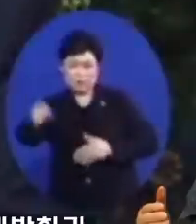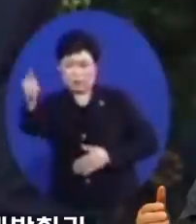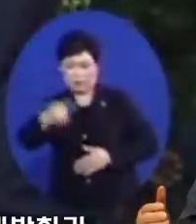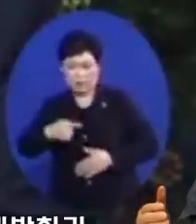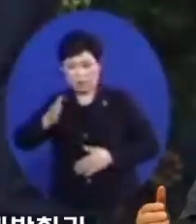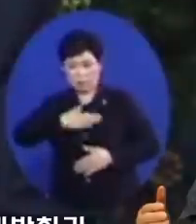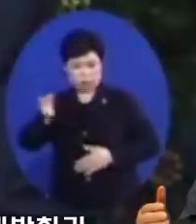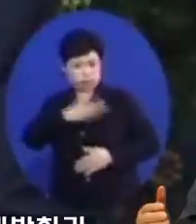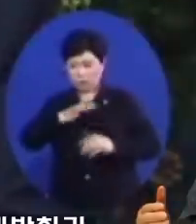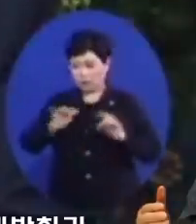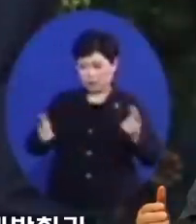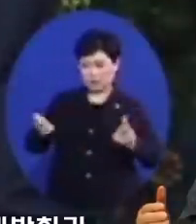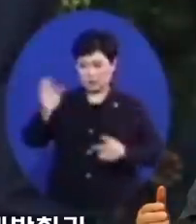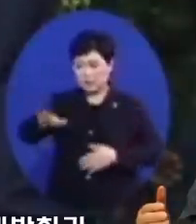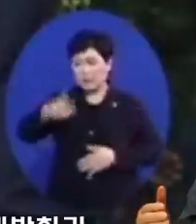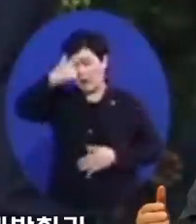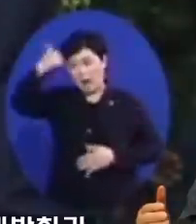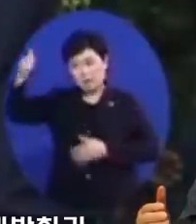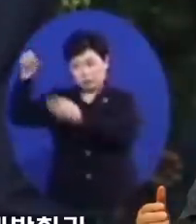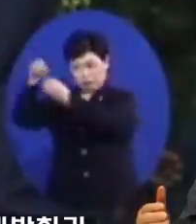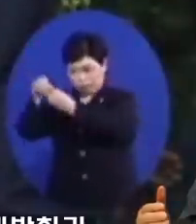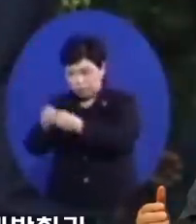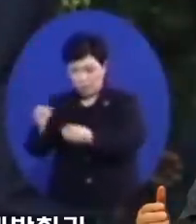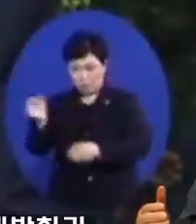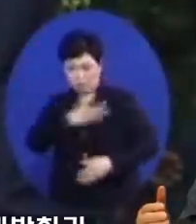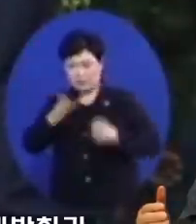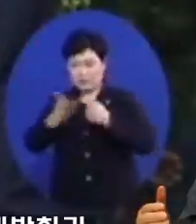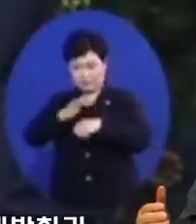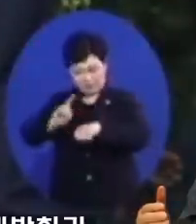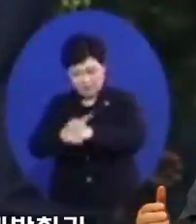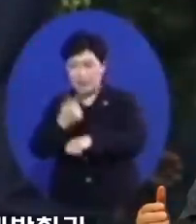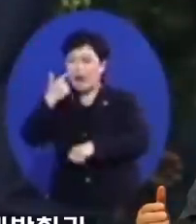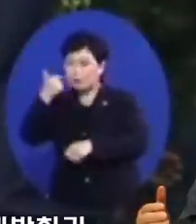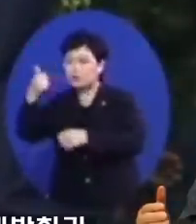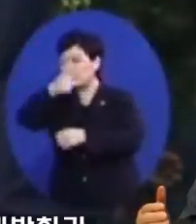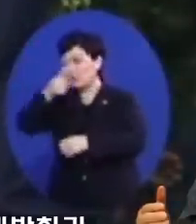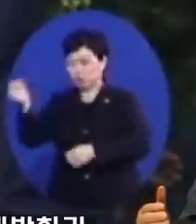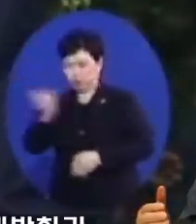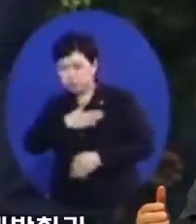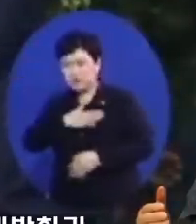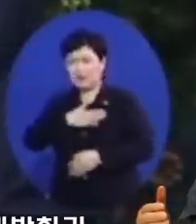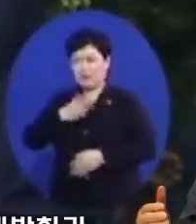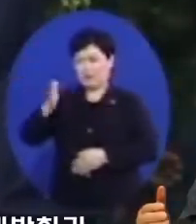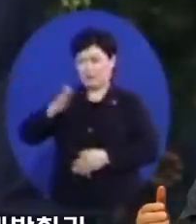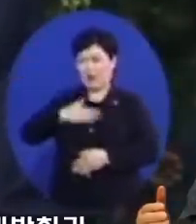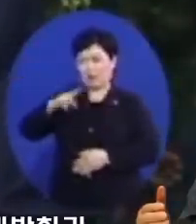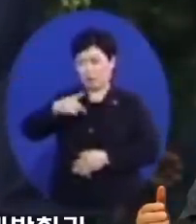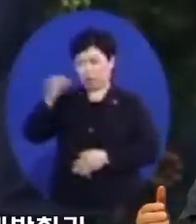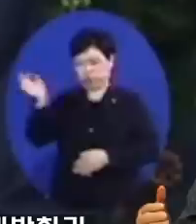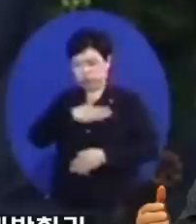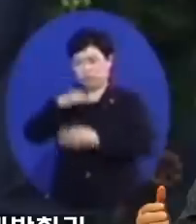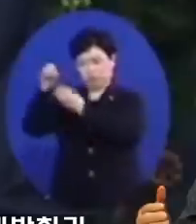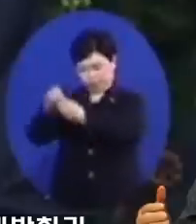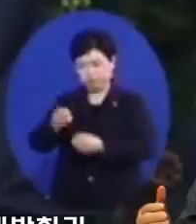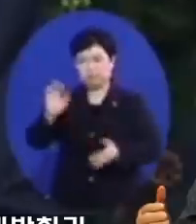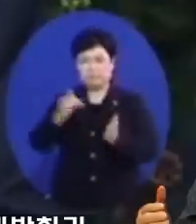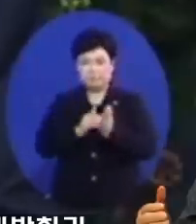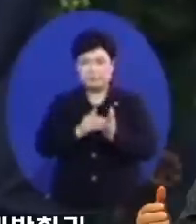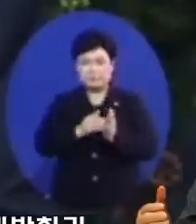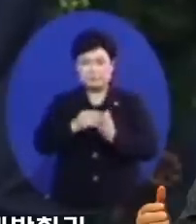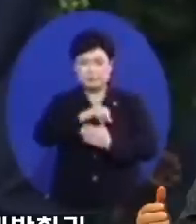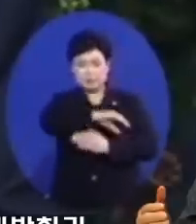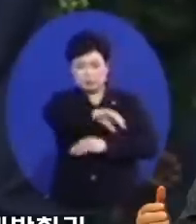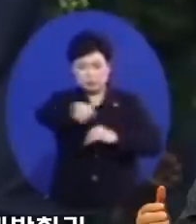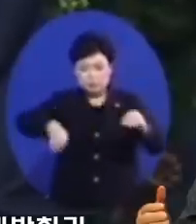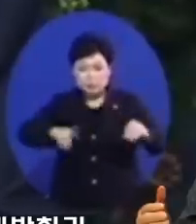된 것은 아니지만 우리 할아버지가 부자니까 자연히 아버지가 부자고 그에 따라서 부자집 생활을 하는 것입니다. 심지어 우리 집